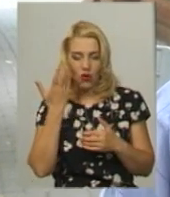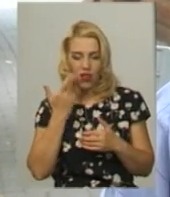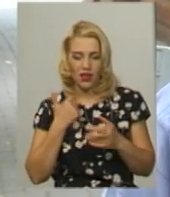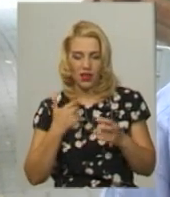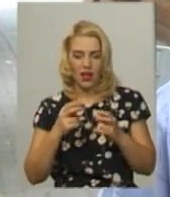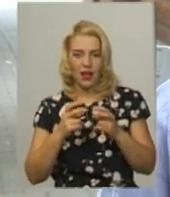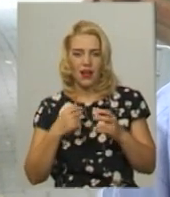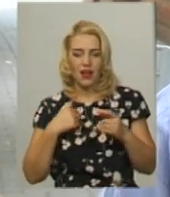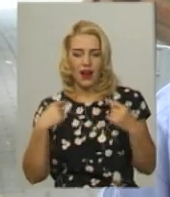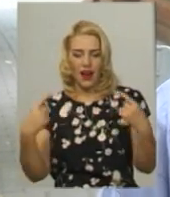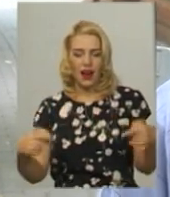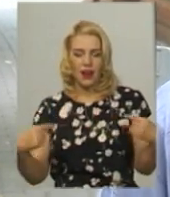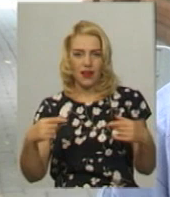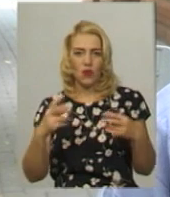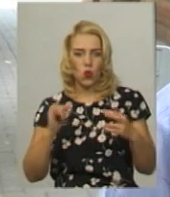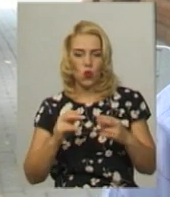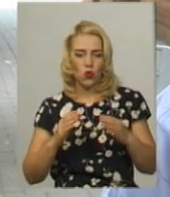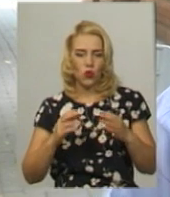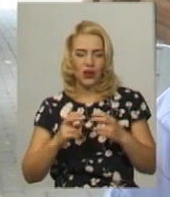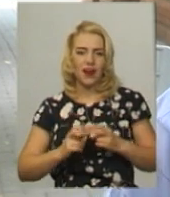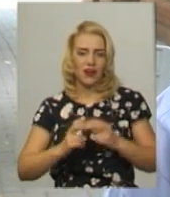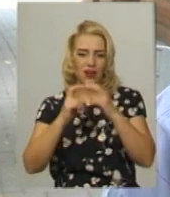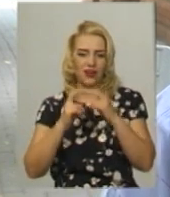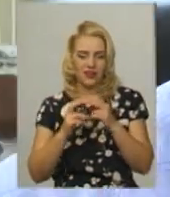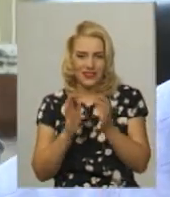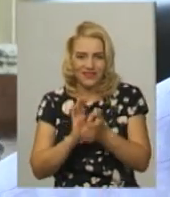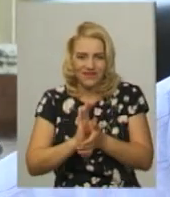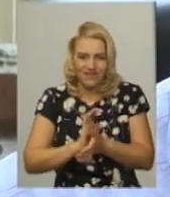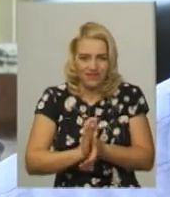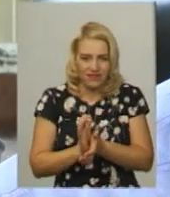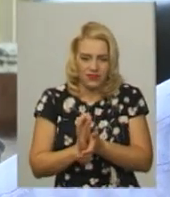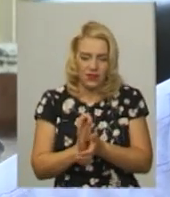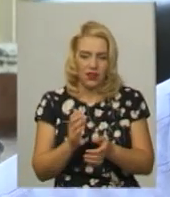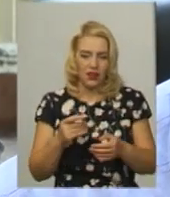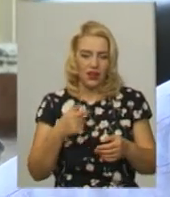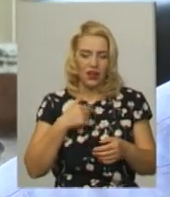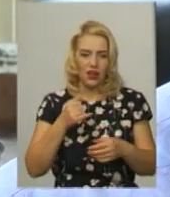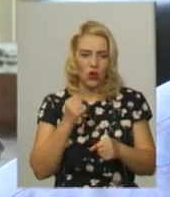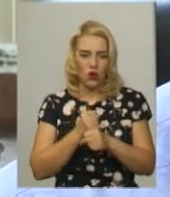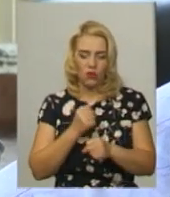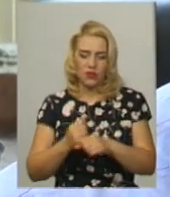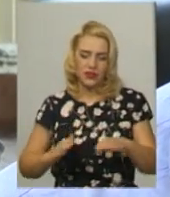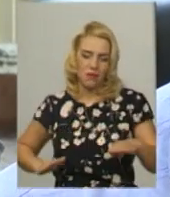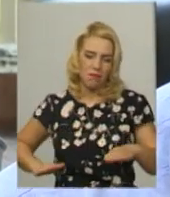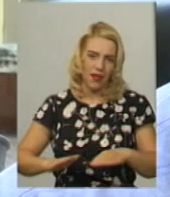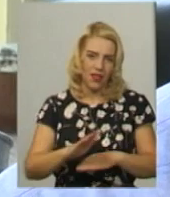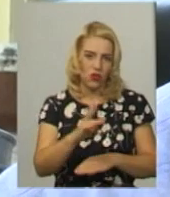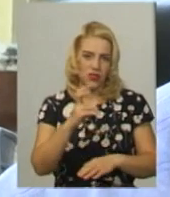це практично візок в притірку входить в двері. Робляться ці пандуси, на